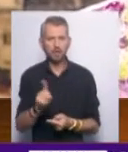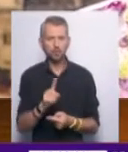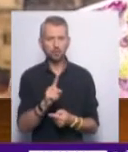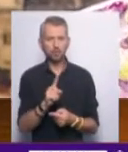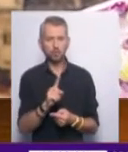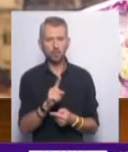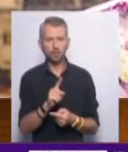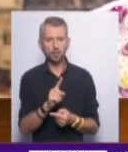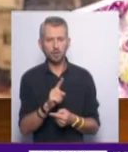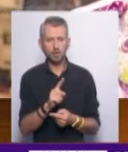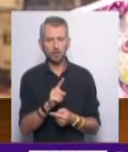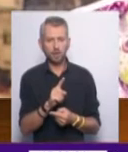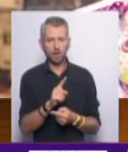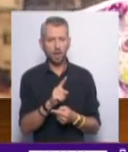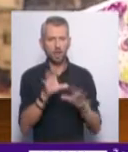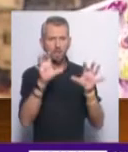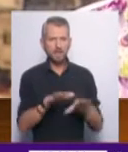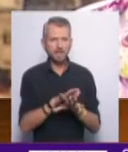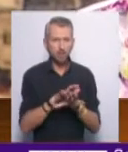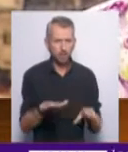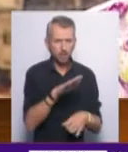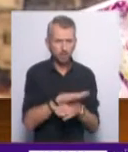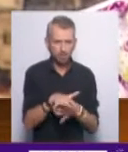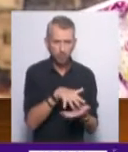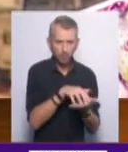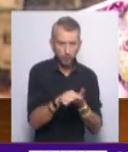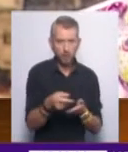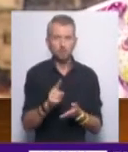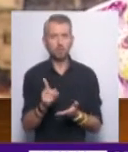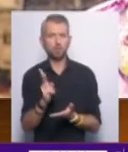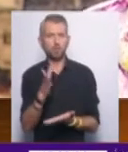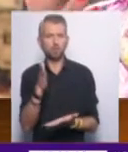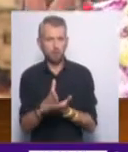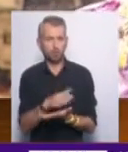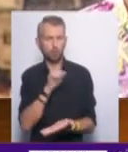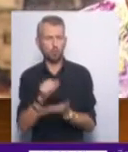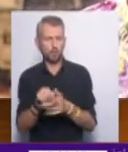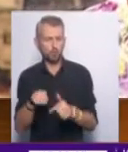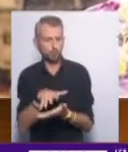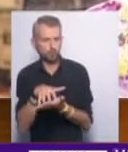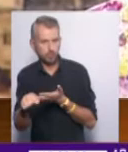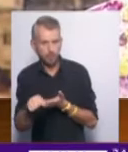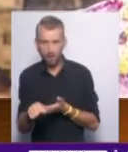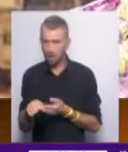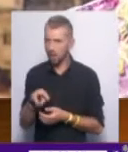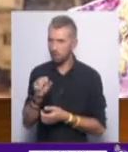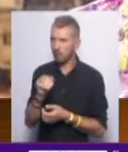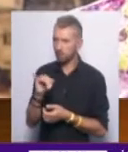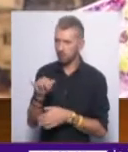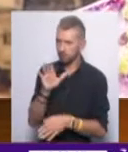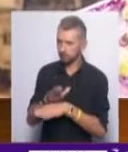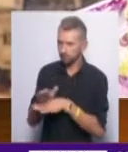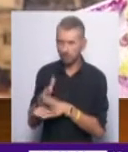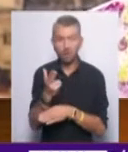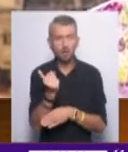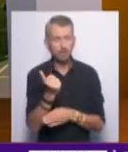і те, що там незаконно, і те, що мають документи. Ну, якщо той кіоск... Мають на увазі мафи, так? Мафи. Ну,